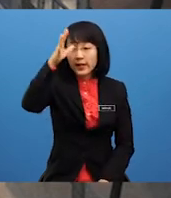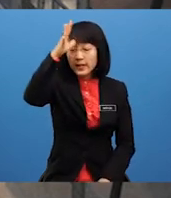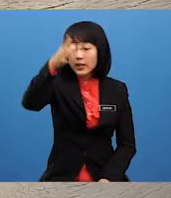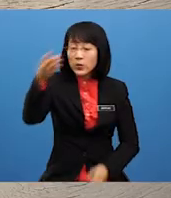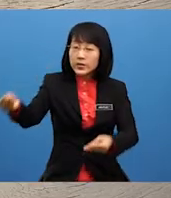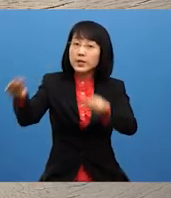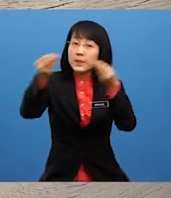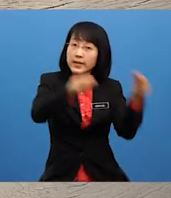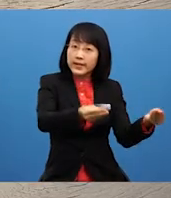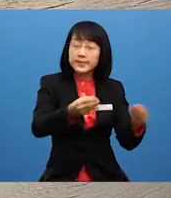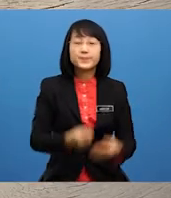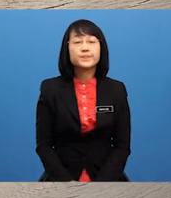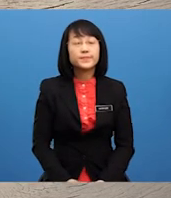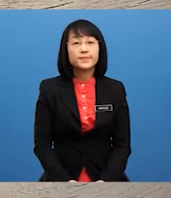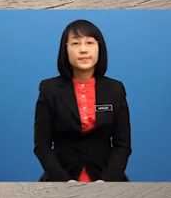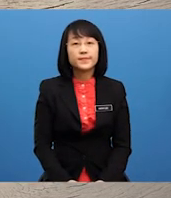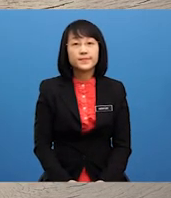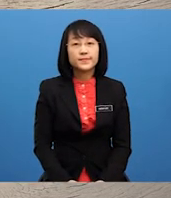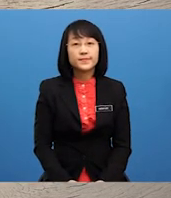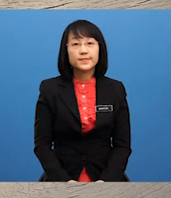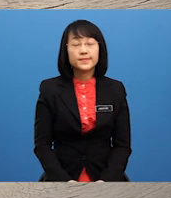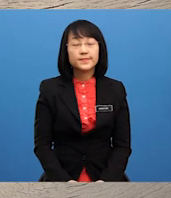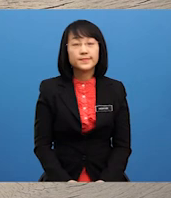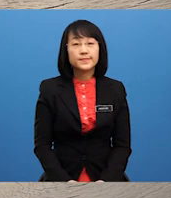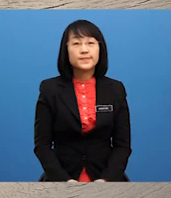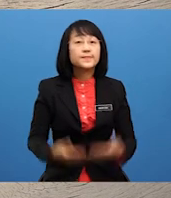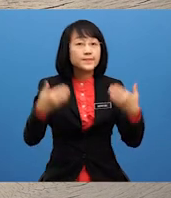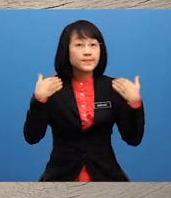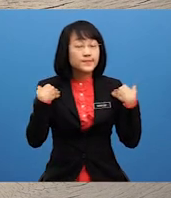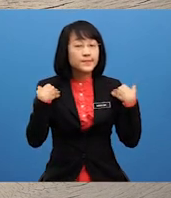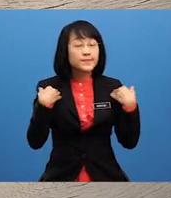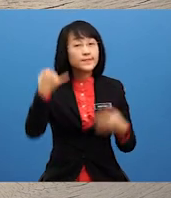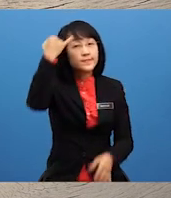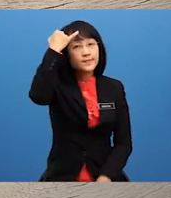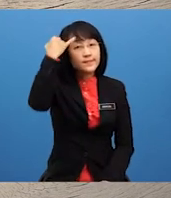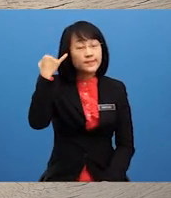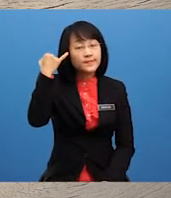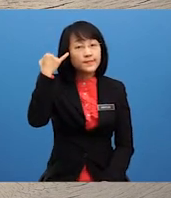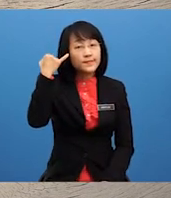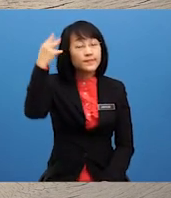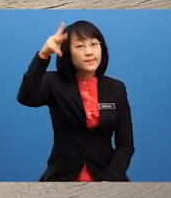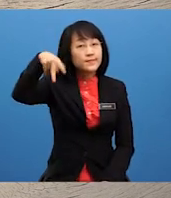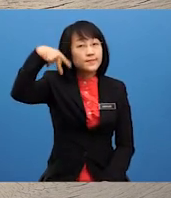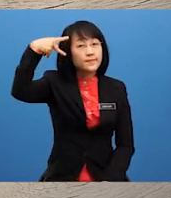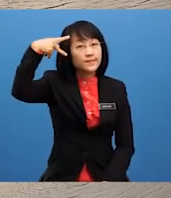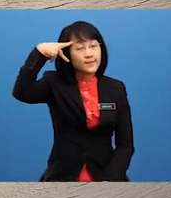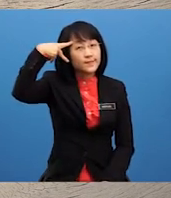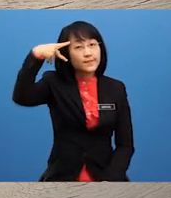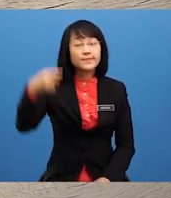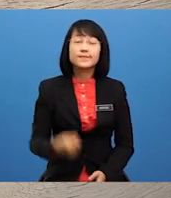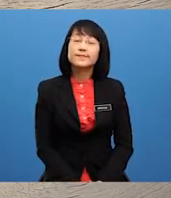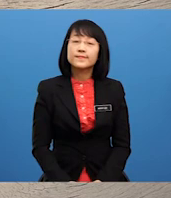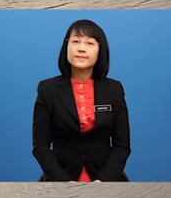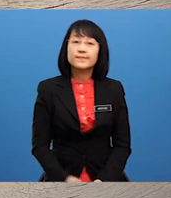Tualang. Para pelajar sekalian, dalam teks ini juga ada digambarkan tentang ilmu politik.